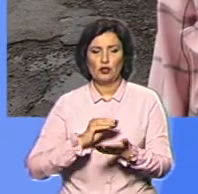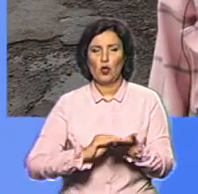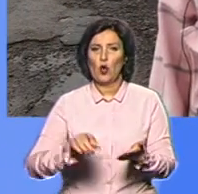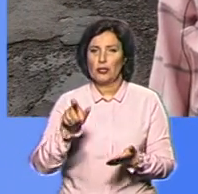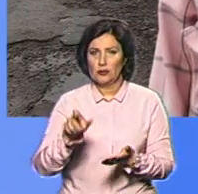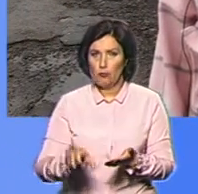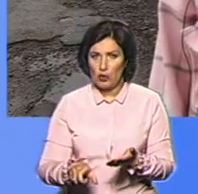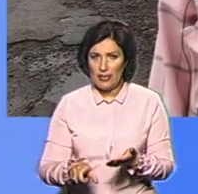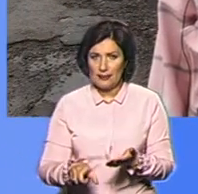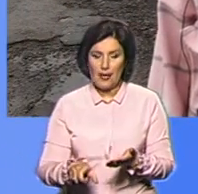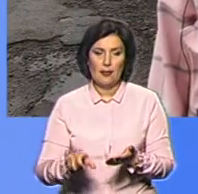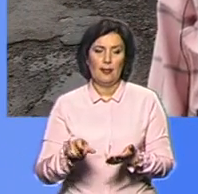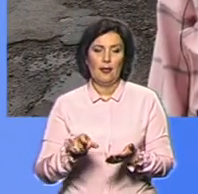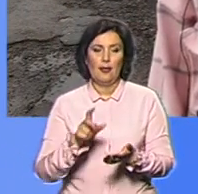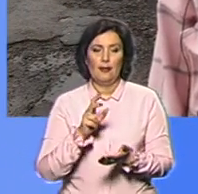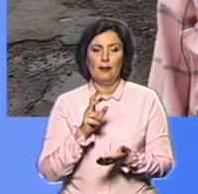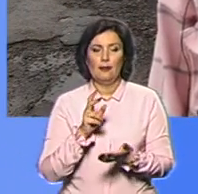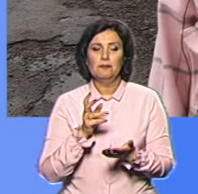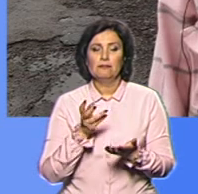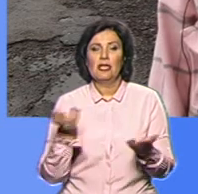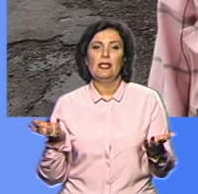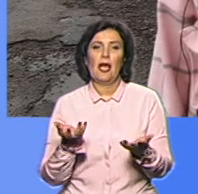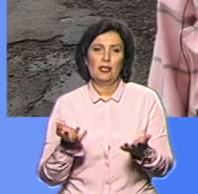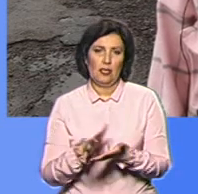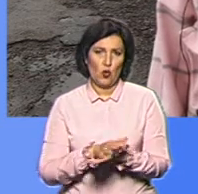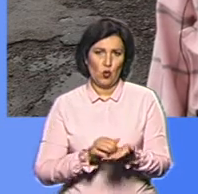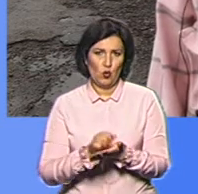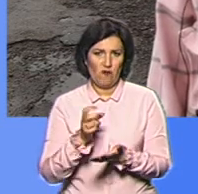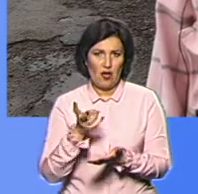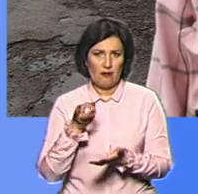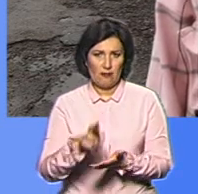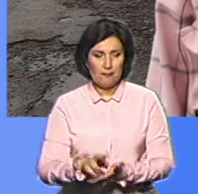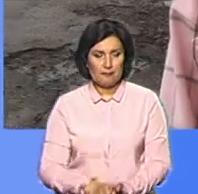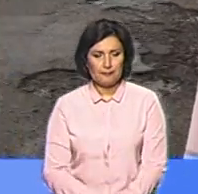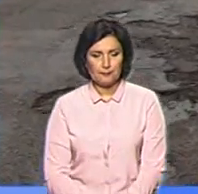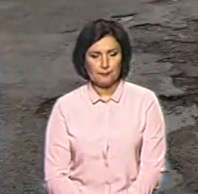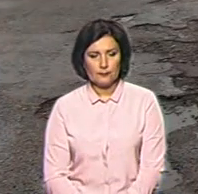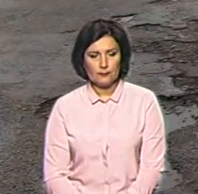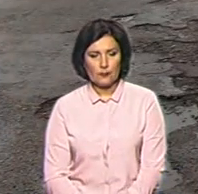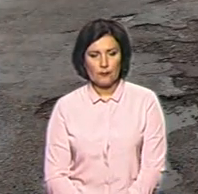кореспондентка Карина Борисевич. Карино, які руйнування?